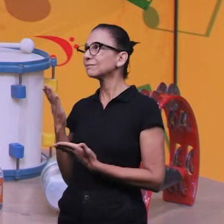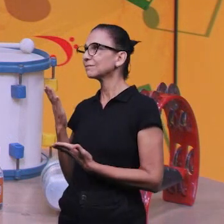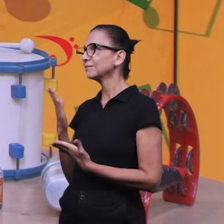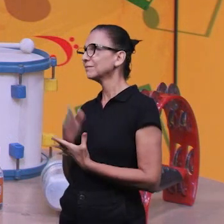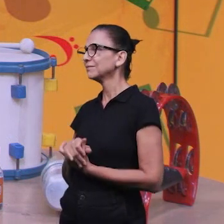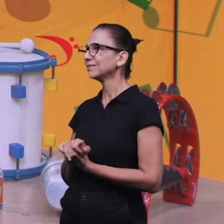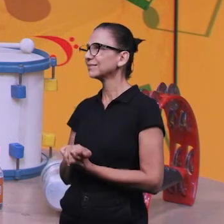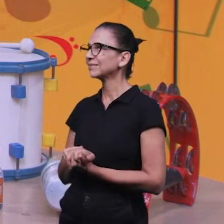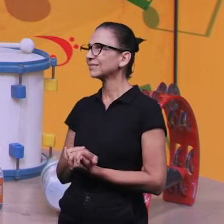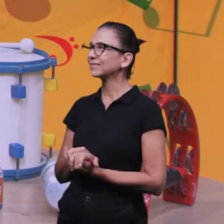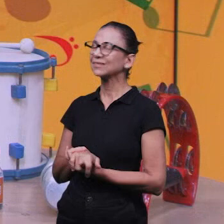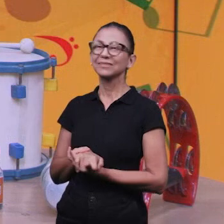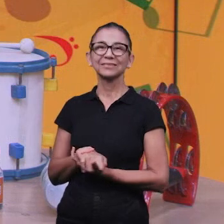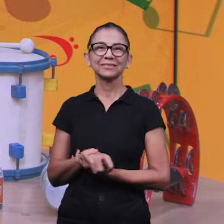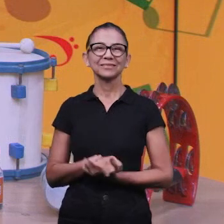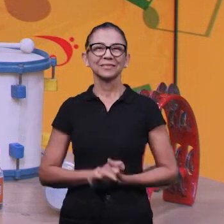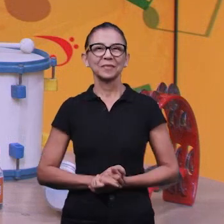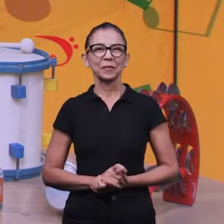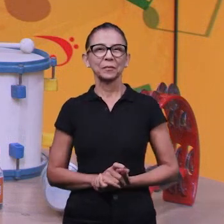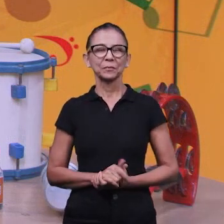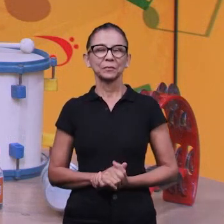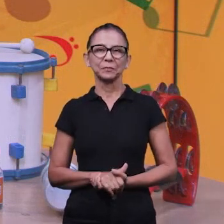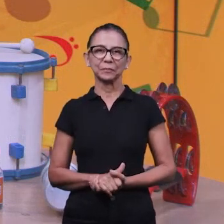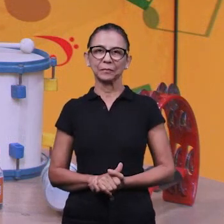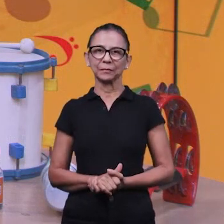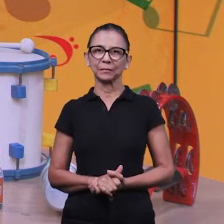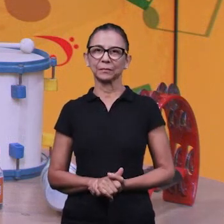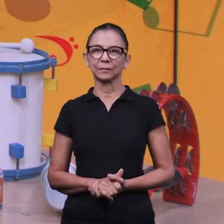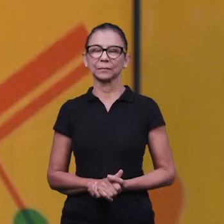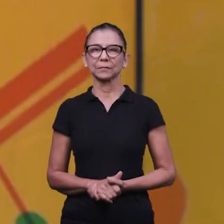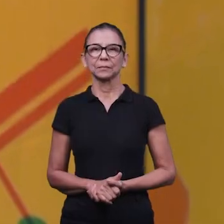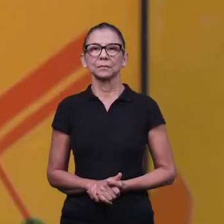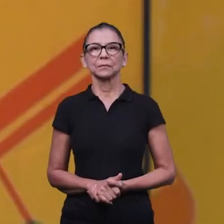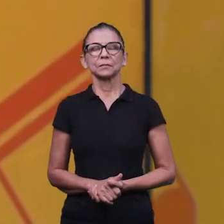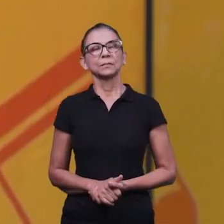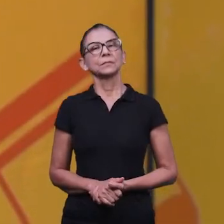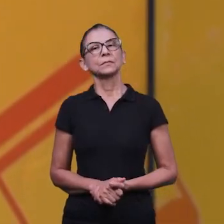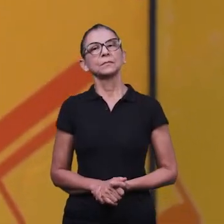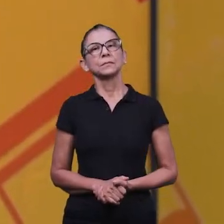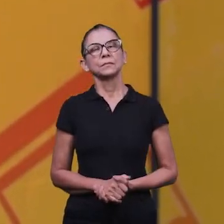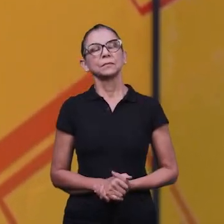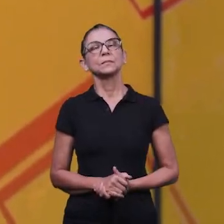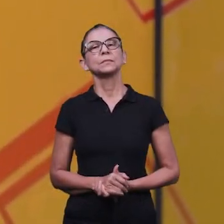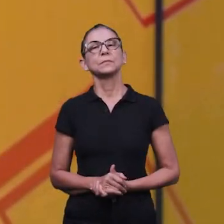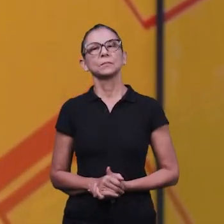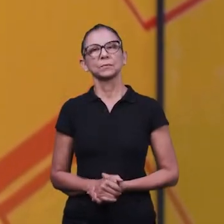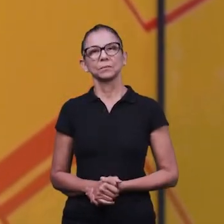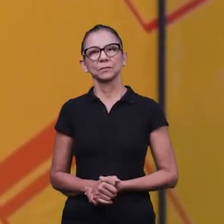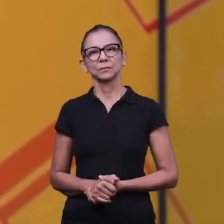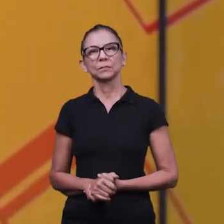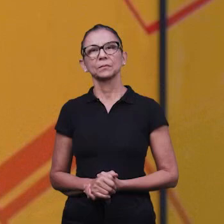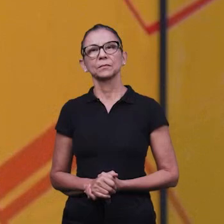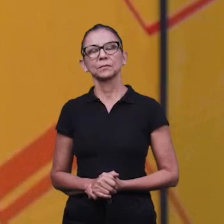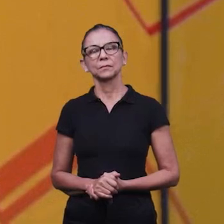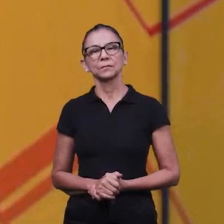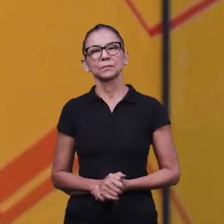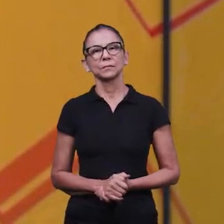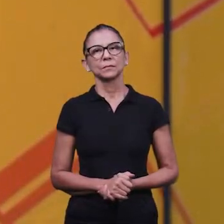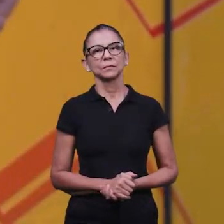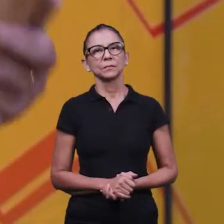si, si si si si la, Lá,